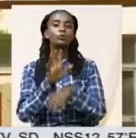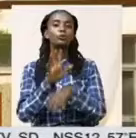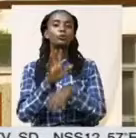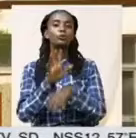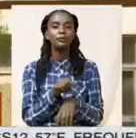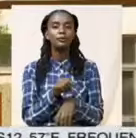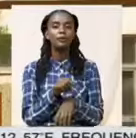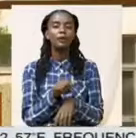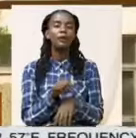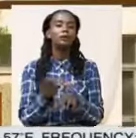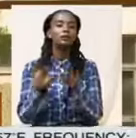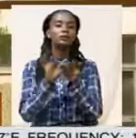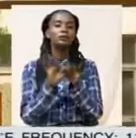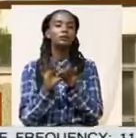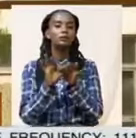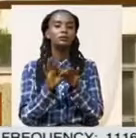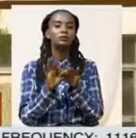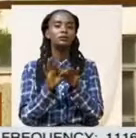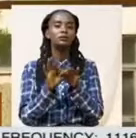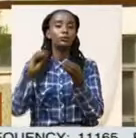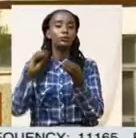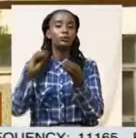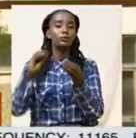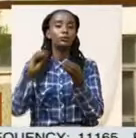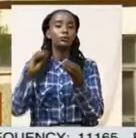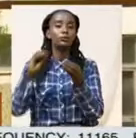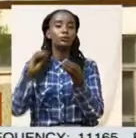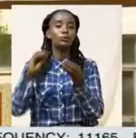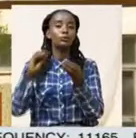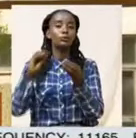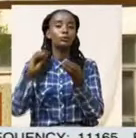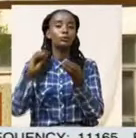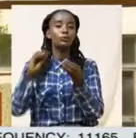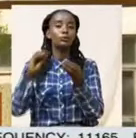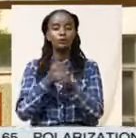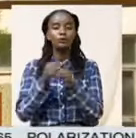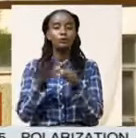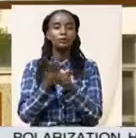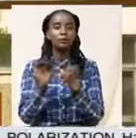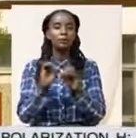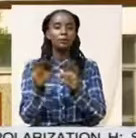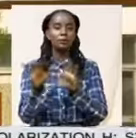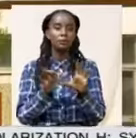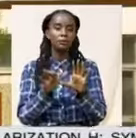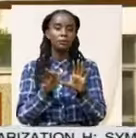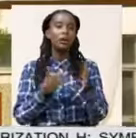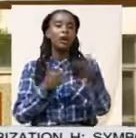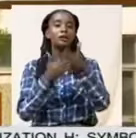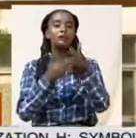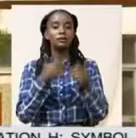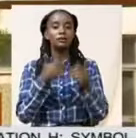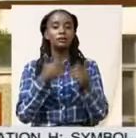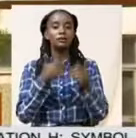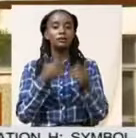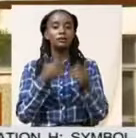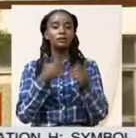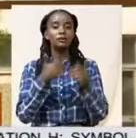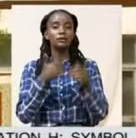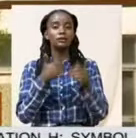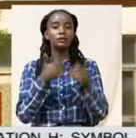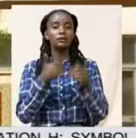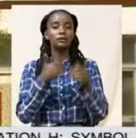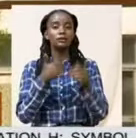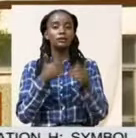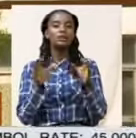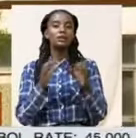በቃ የተደራጀ ነው። ሰሞኑን ያው ጦፋል። ሁለተኛው ሙሌት አሁን የአመቱ ሙሌት እንደምንም አድርገን እናደናቅፍ የሚል ጥረት ነው እየተደረገ ያለው።